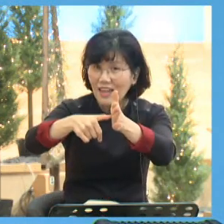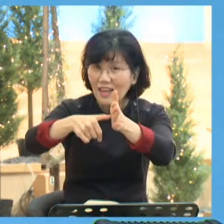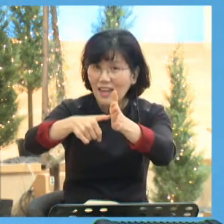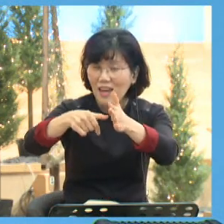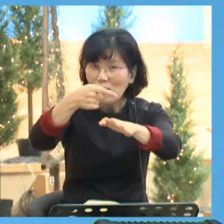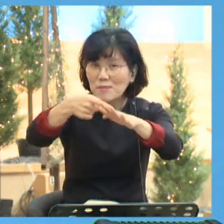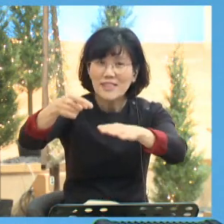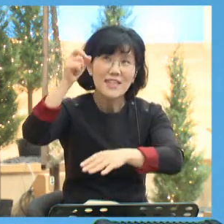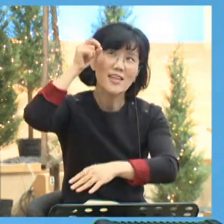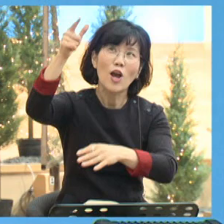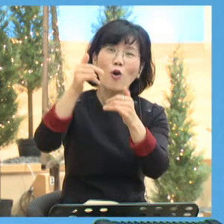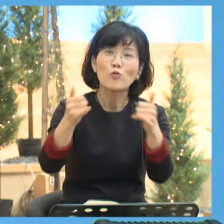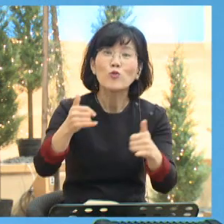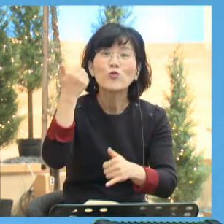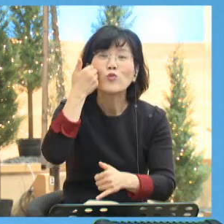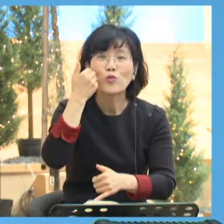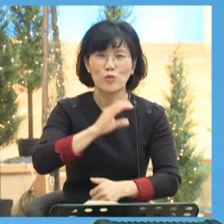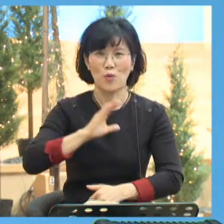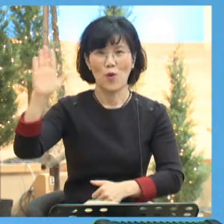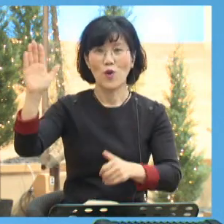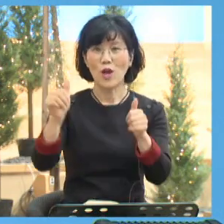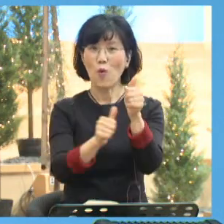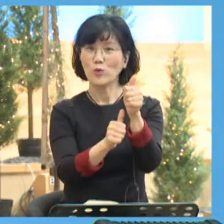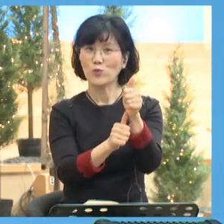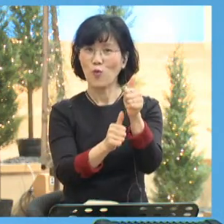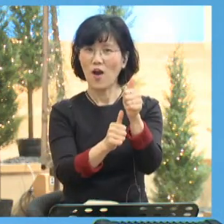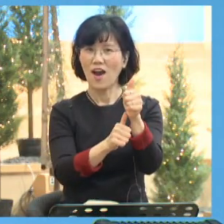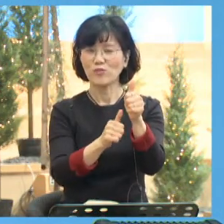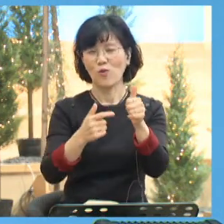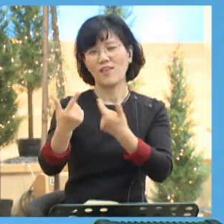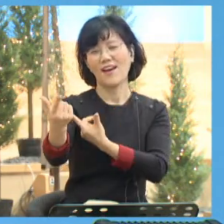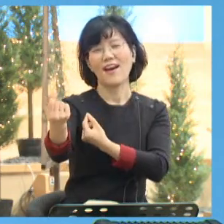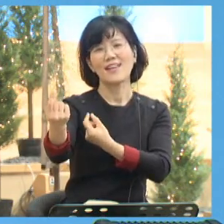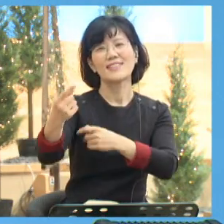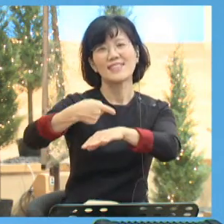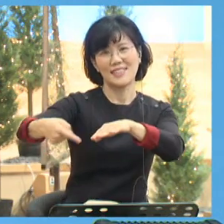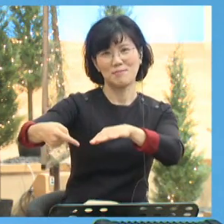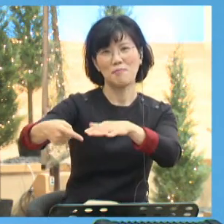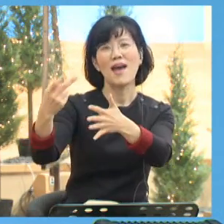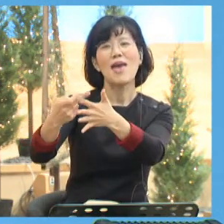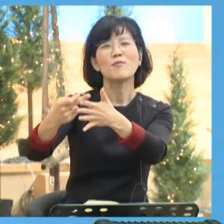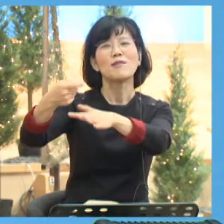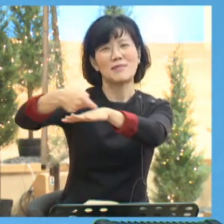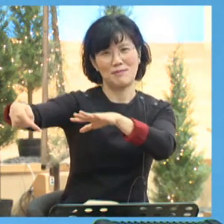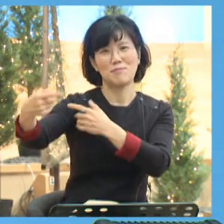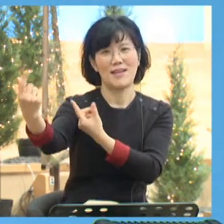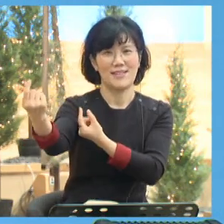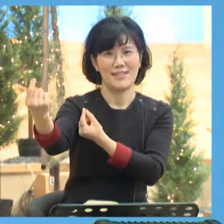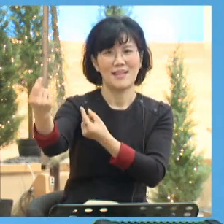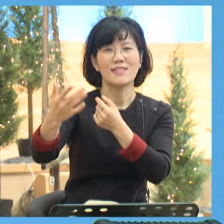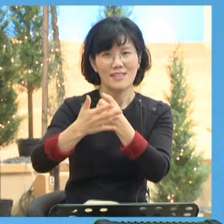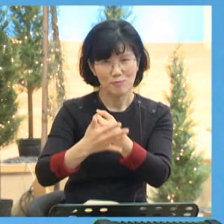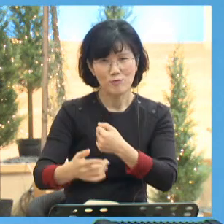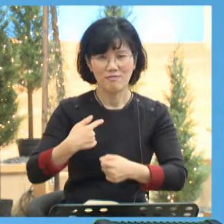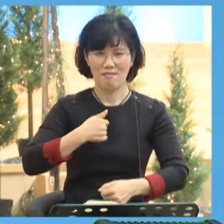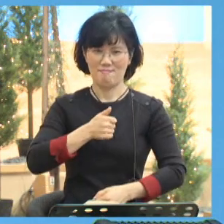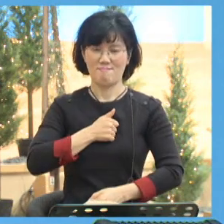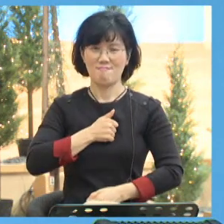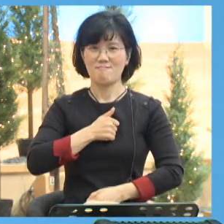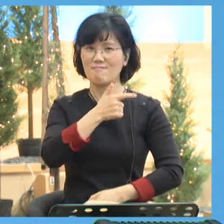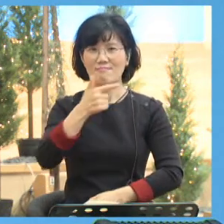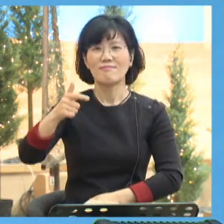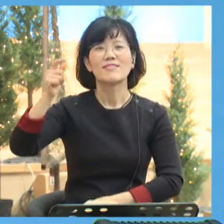민족의 용이라고 말아진 요소 아도 자기집 발 출신입니다 에브라임 지파 출신이 그러니까 이 자긍심이